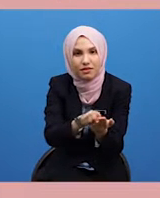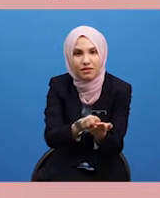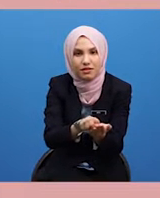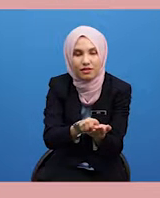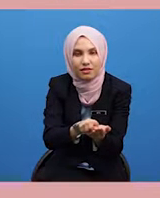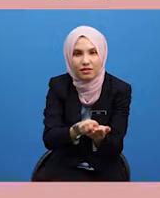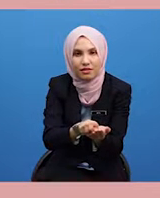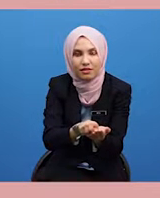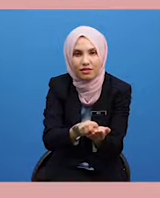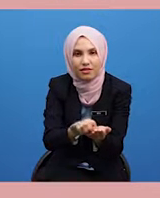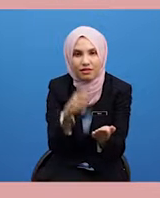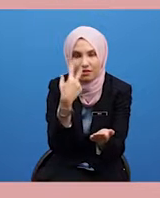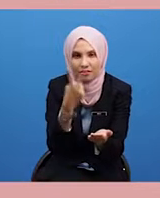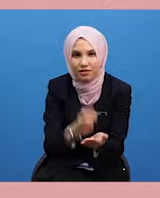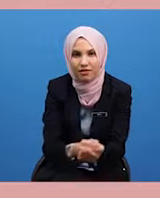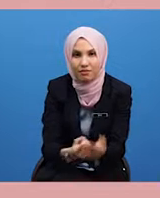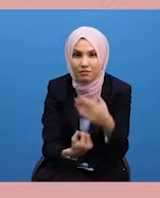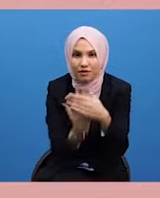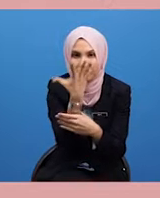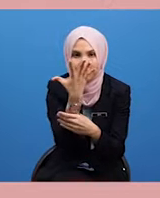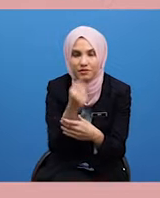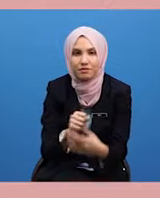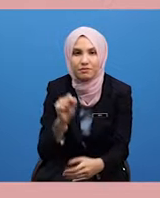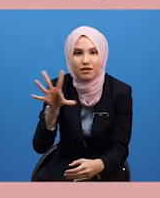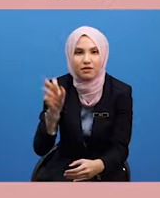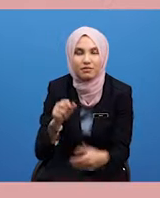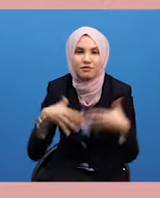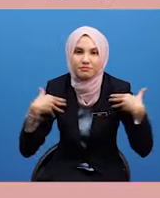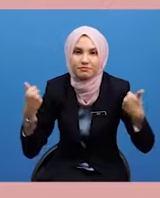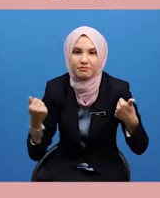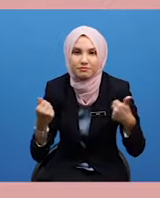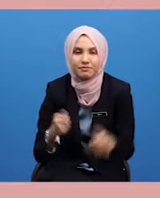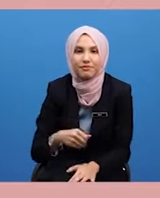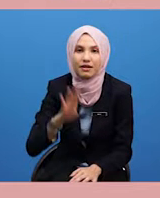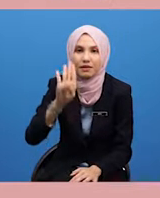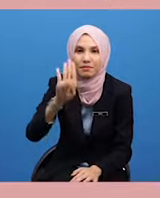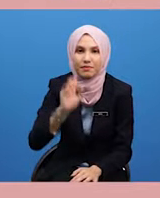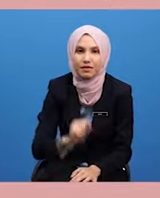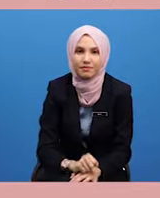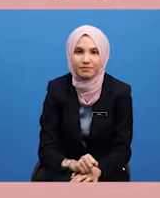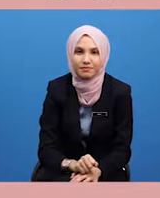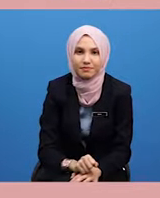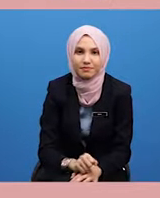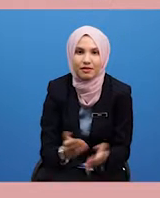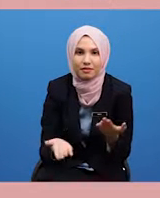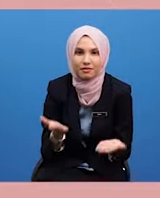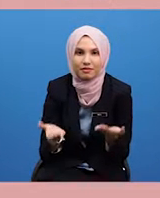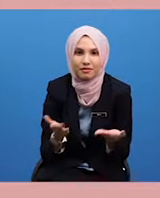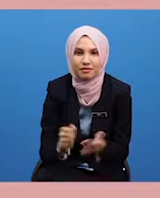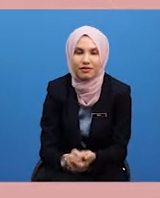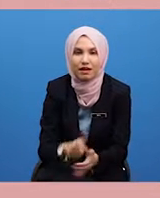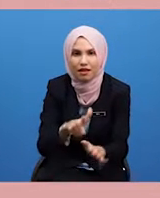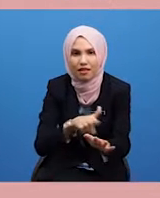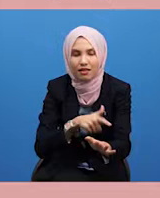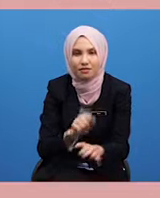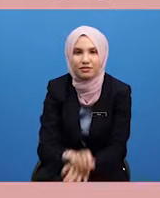anda akan lihat dia bercambah dan berkembang sihat. Bagi bekas B ini pula, mungkin ia akan berlaku lambat